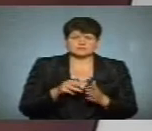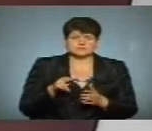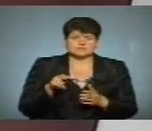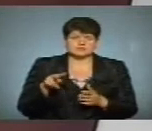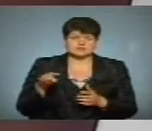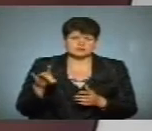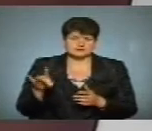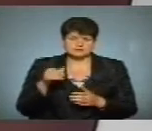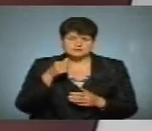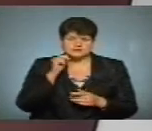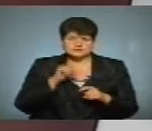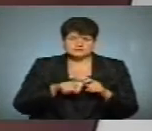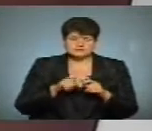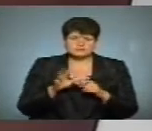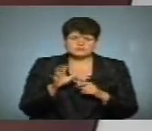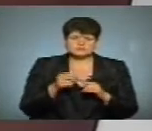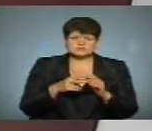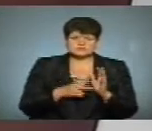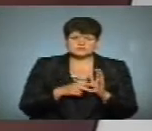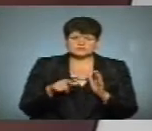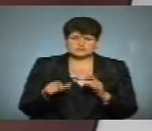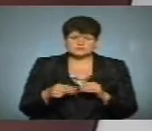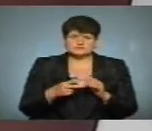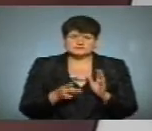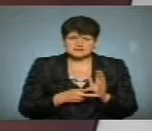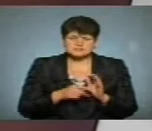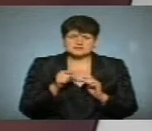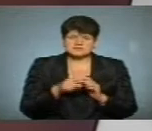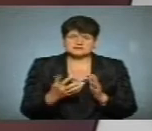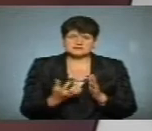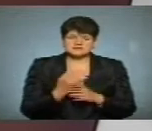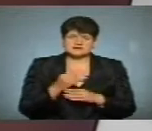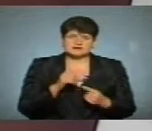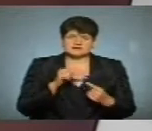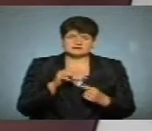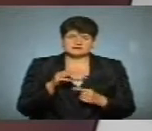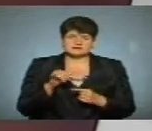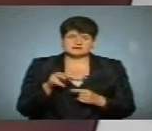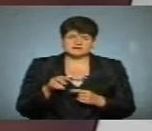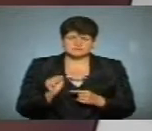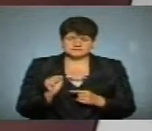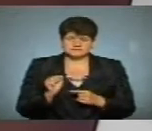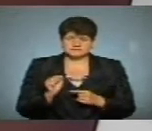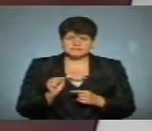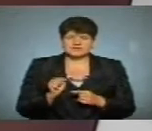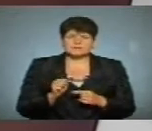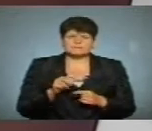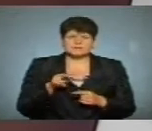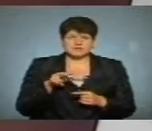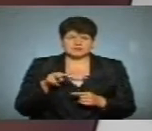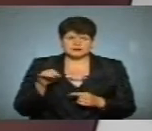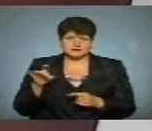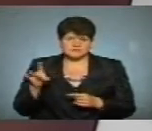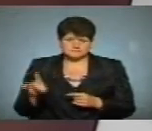аналізу завчора протестували 517 осіб. У 17 з них виявили антитіла до COVID-19. Методом